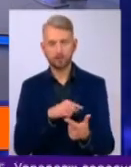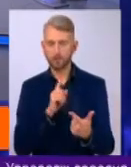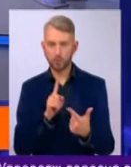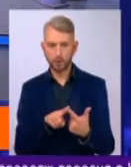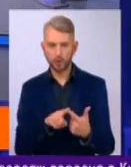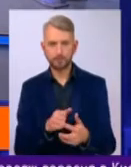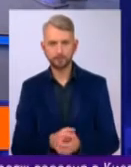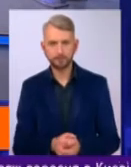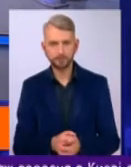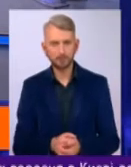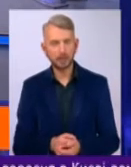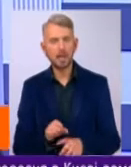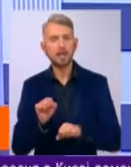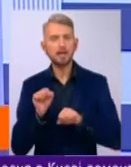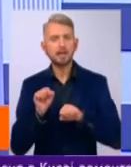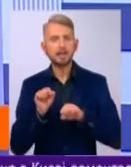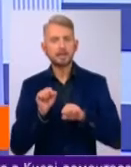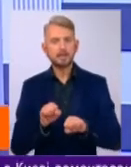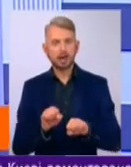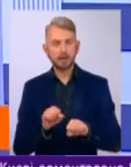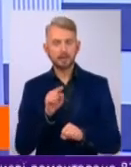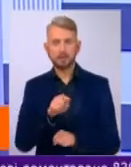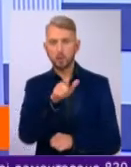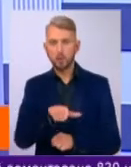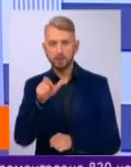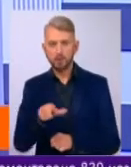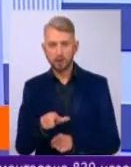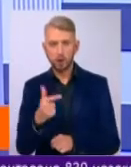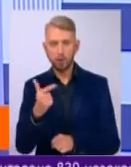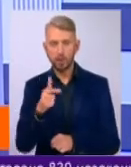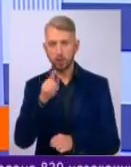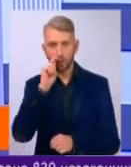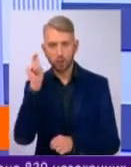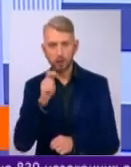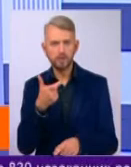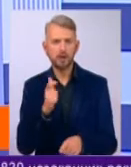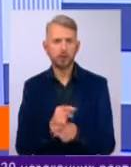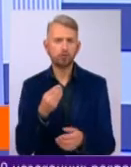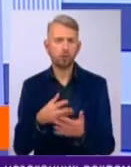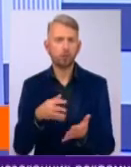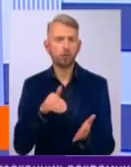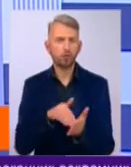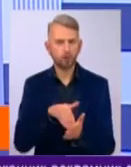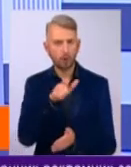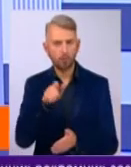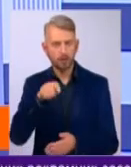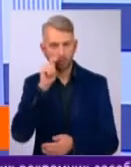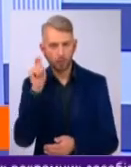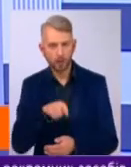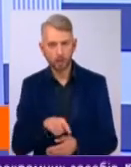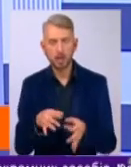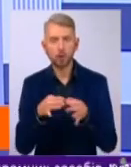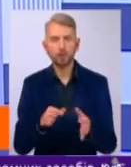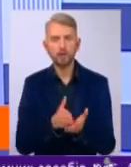Друге. Захист цими людьми громадян України занадто дорого коштує громадянам України. Значить,